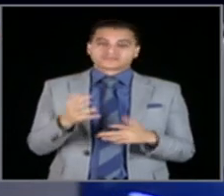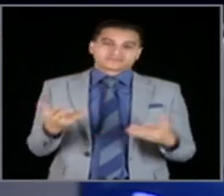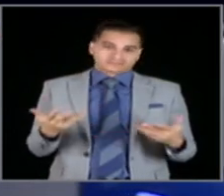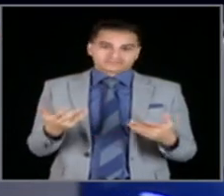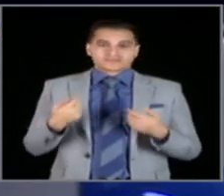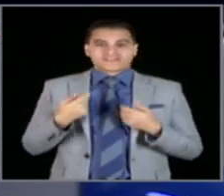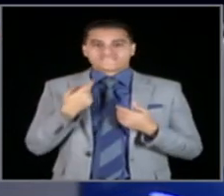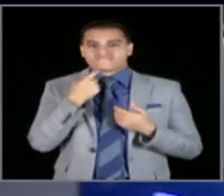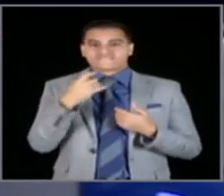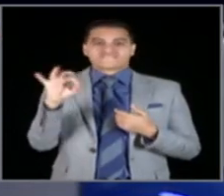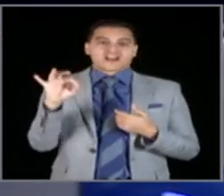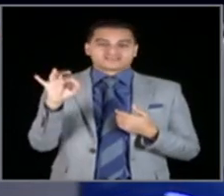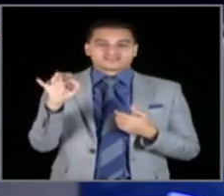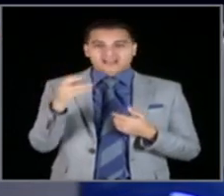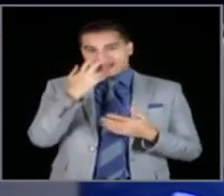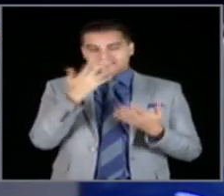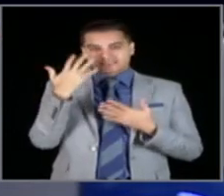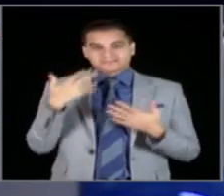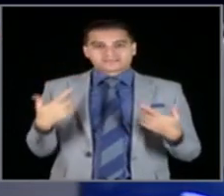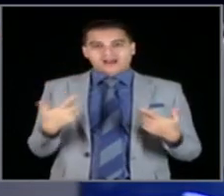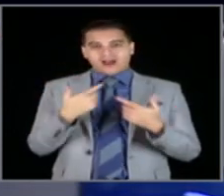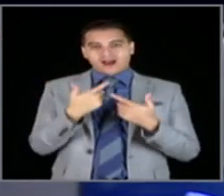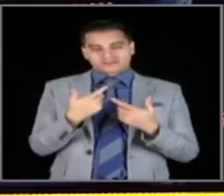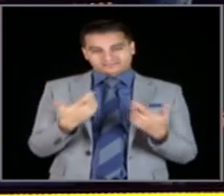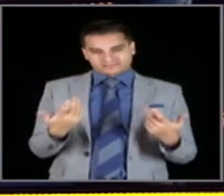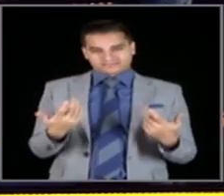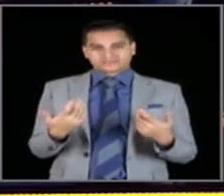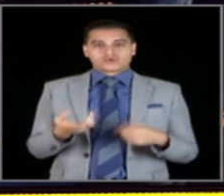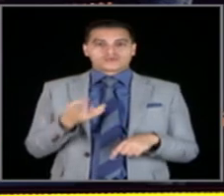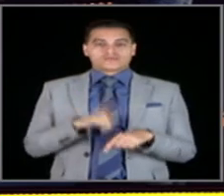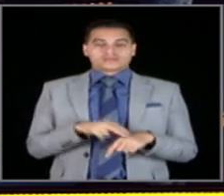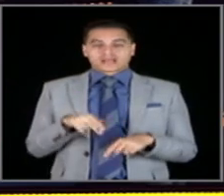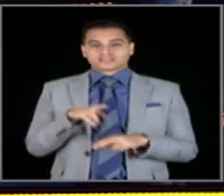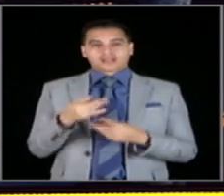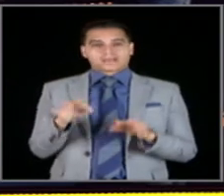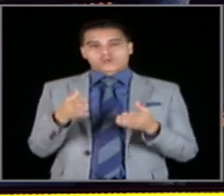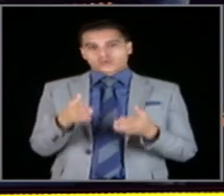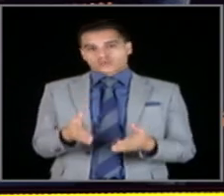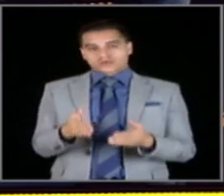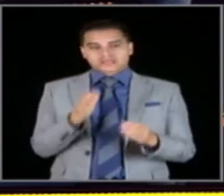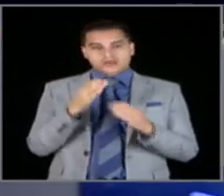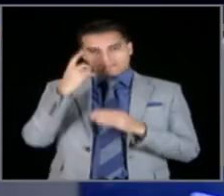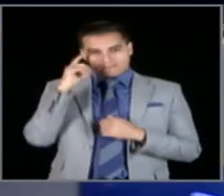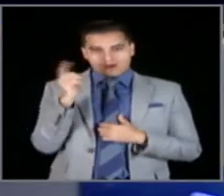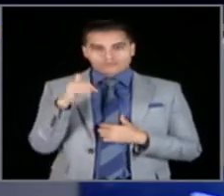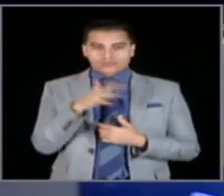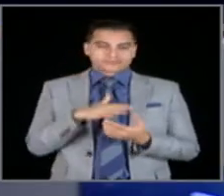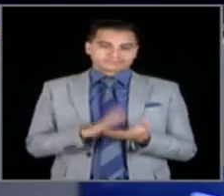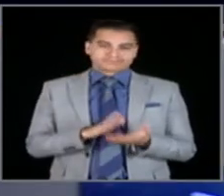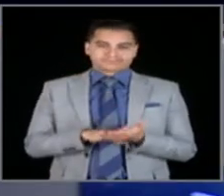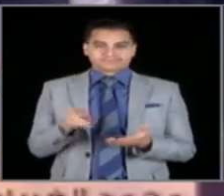أكيد فرنسا أثناء الحملة الفرنسية. هي دي الأسئلة اللي ما تجاوبتش. كلنا